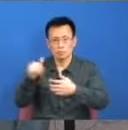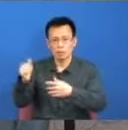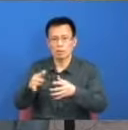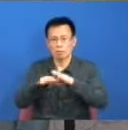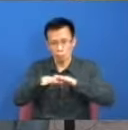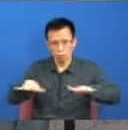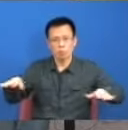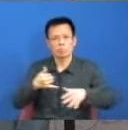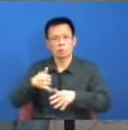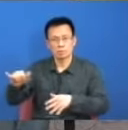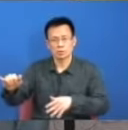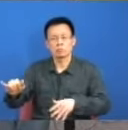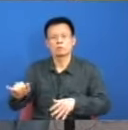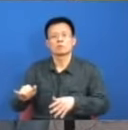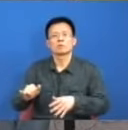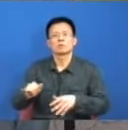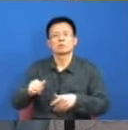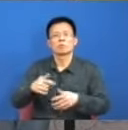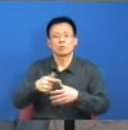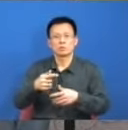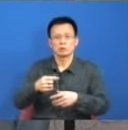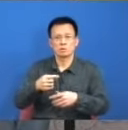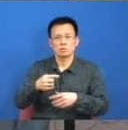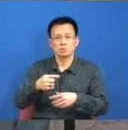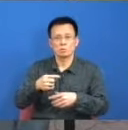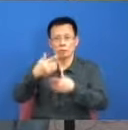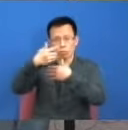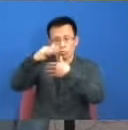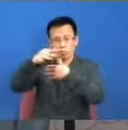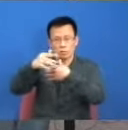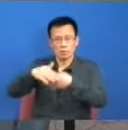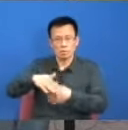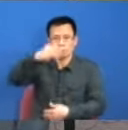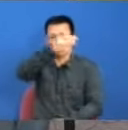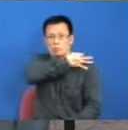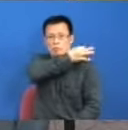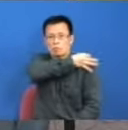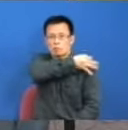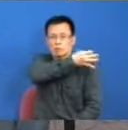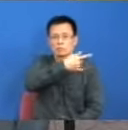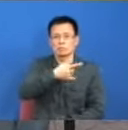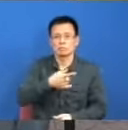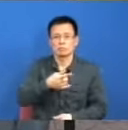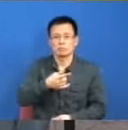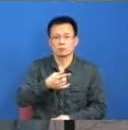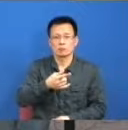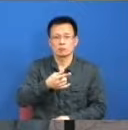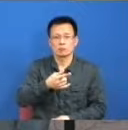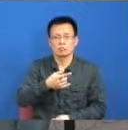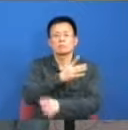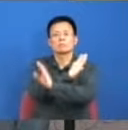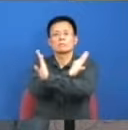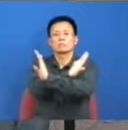來呢，其實呢那個外籍的高級的警務人員呢是不同意這樣做